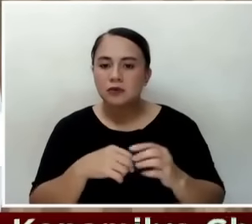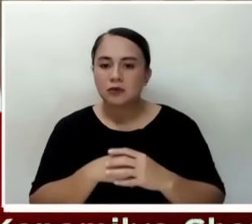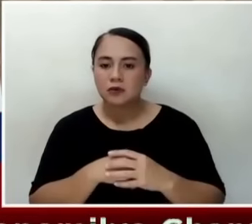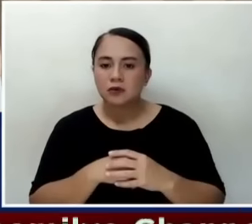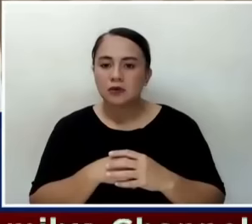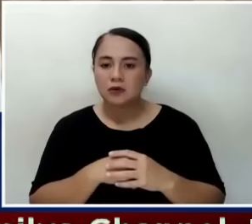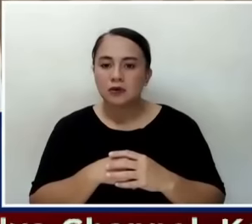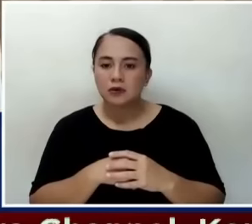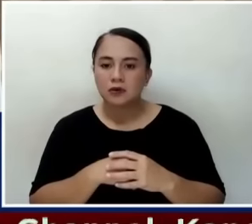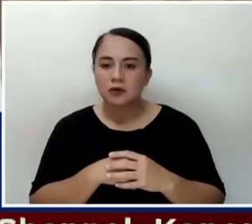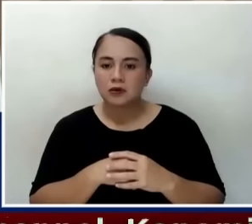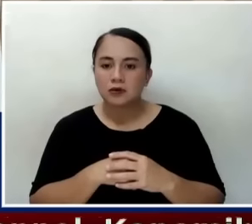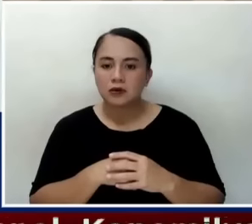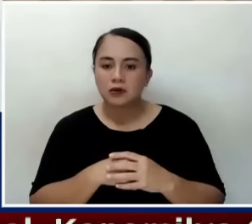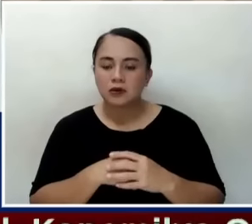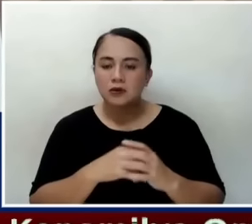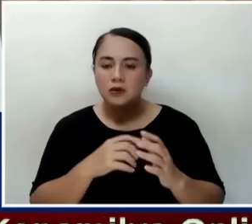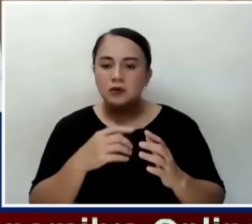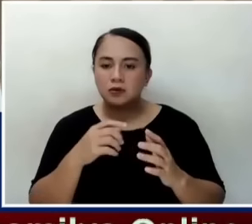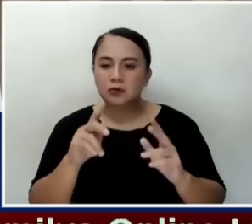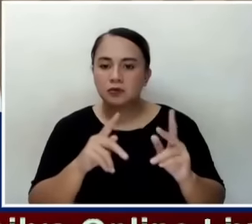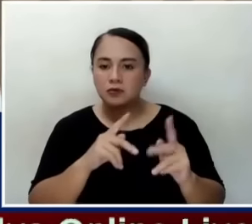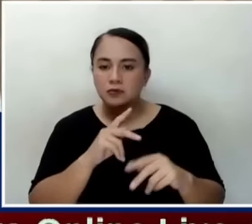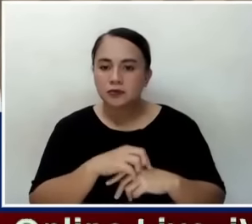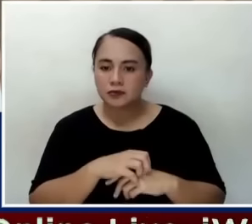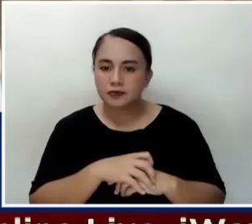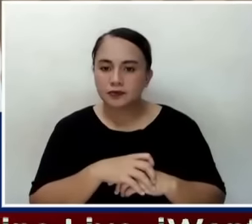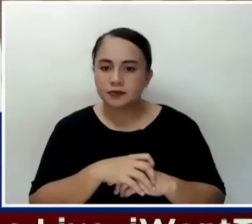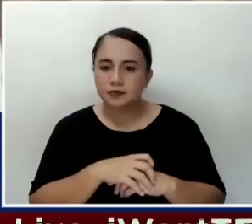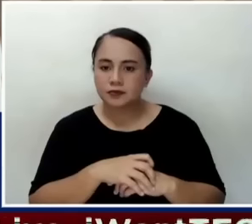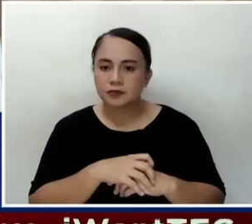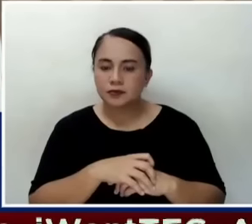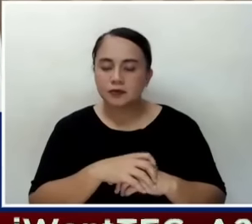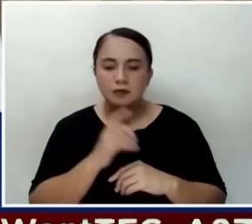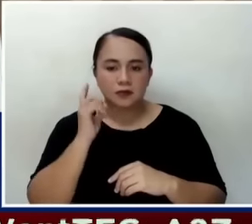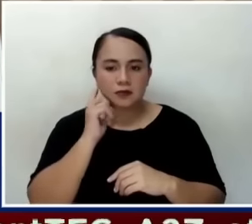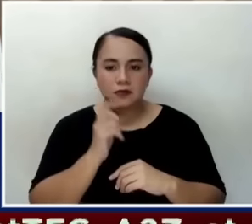members of our populations, for example, the